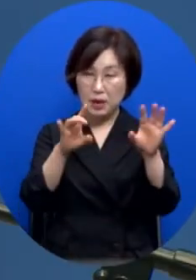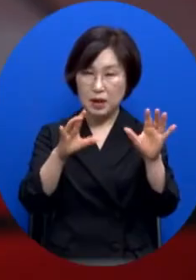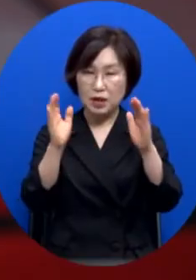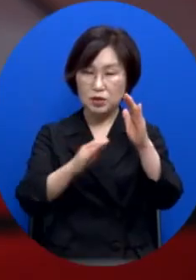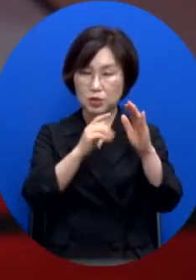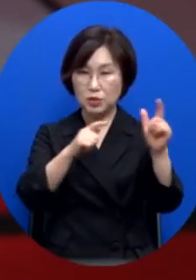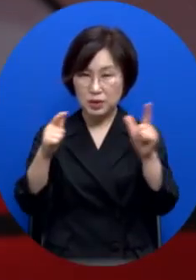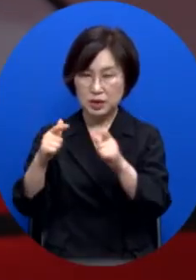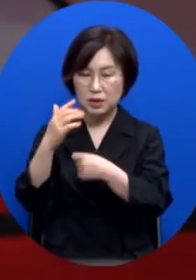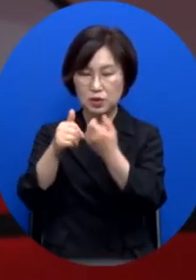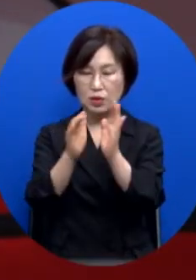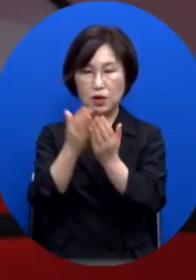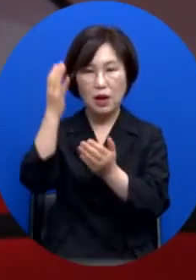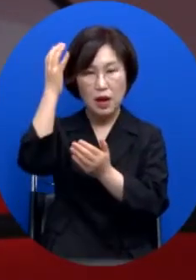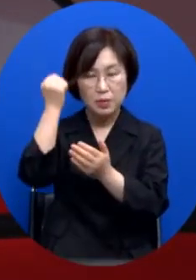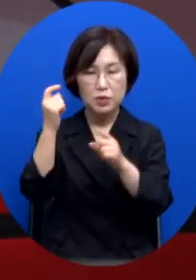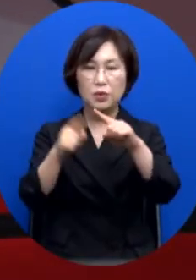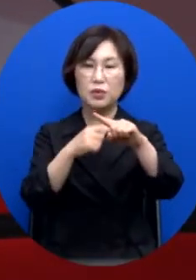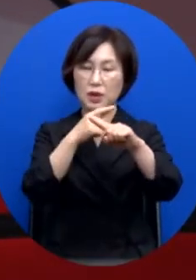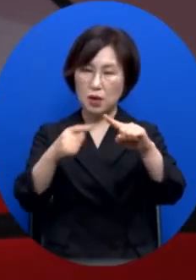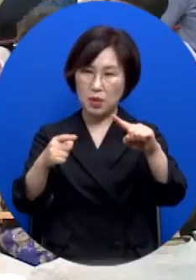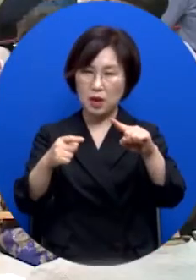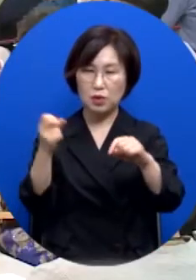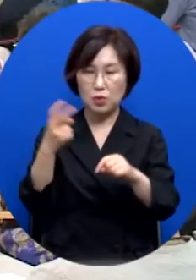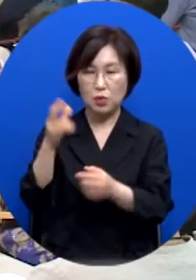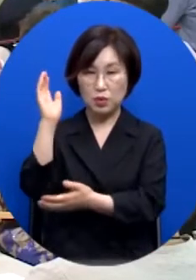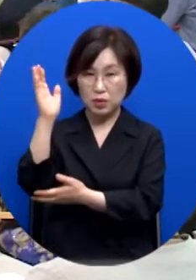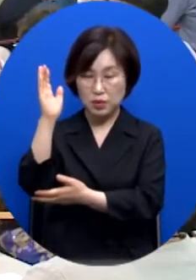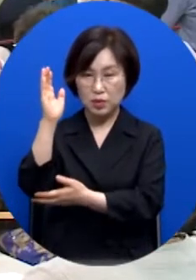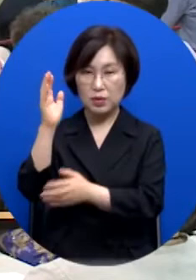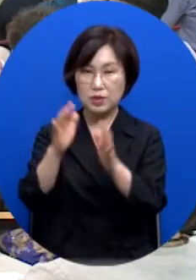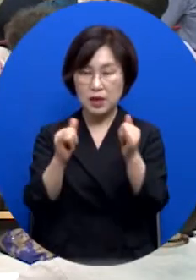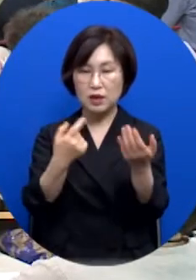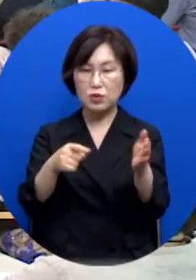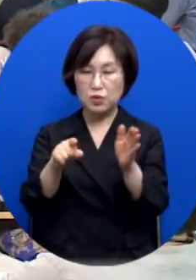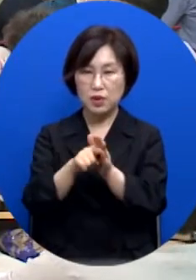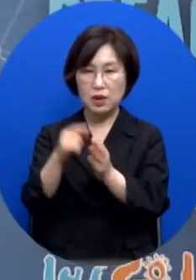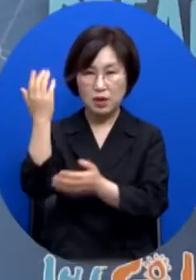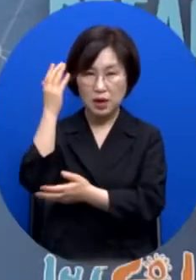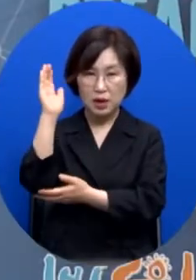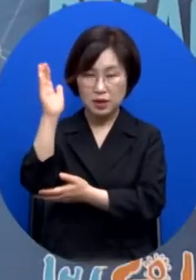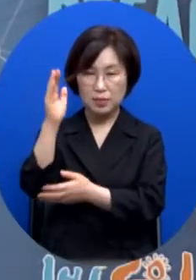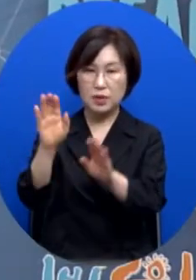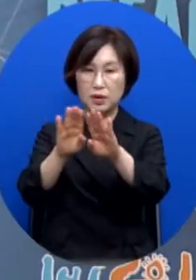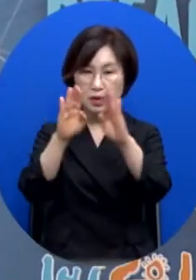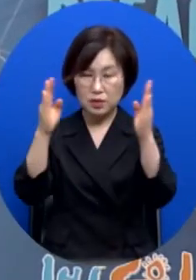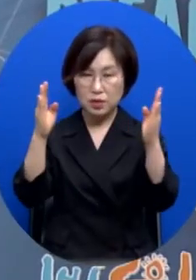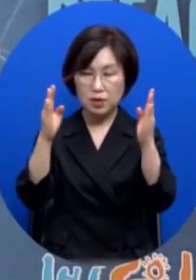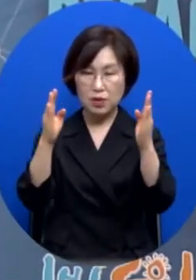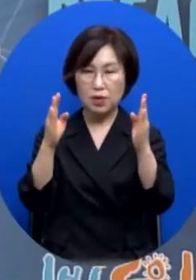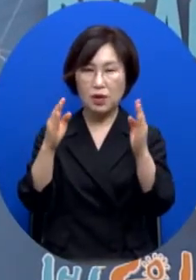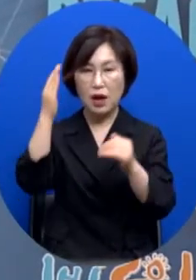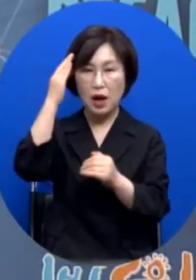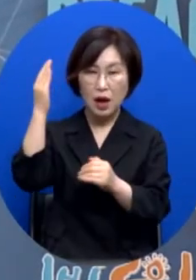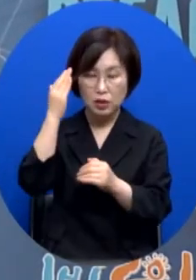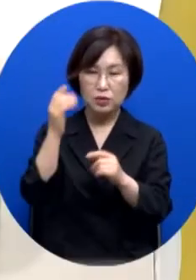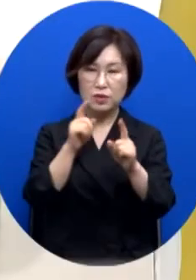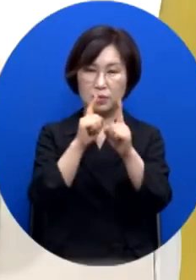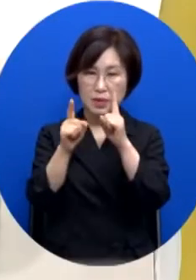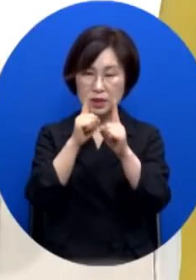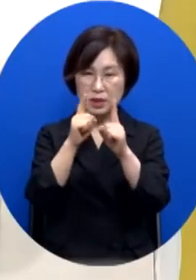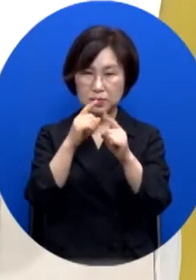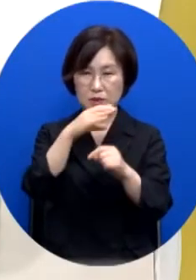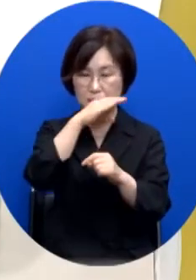성경암송대회 와 설교자를 위한 프리츠 아카데미 를 진행하며 대한민국을 말씀으로 바로 세우기 위해